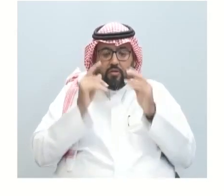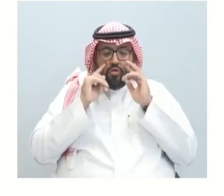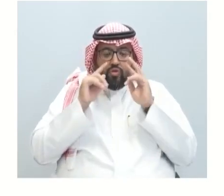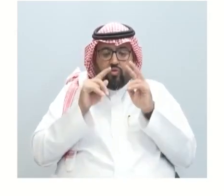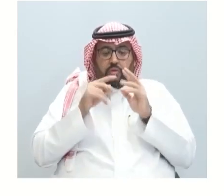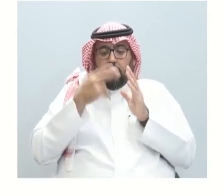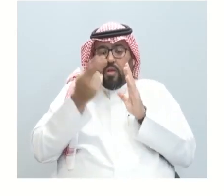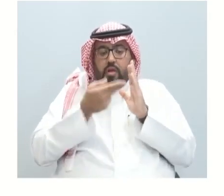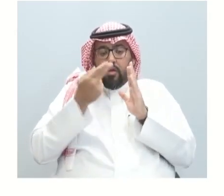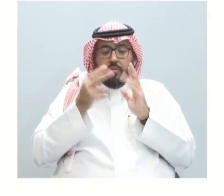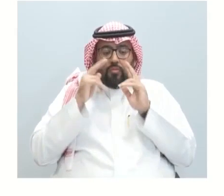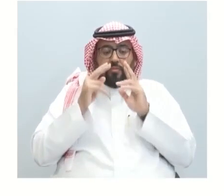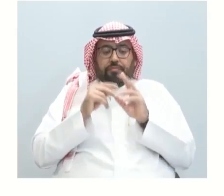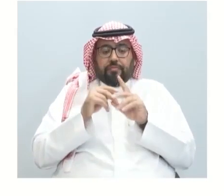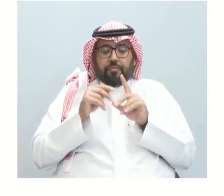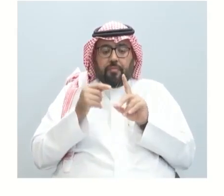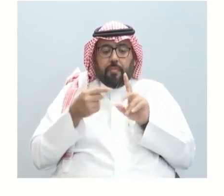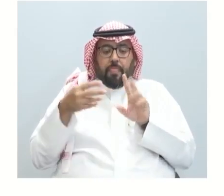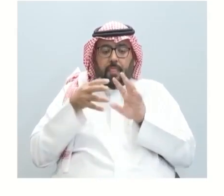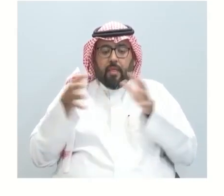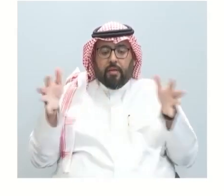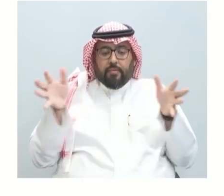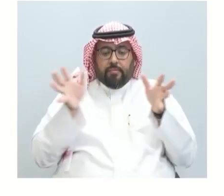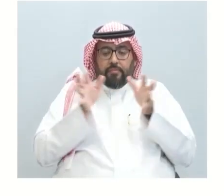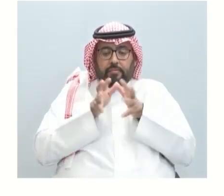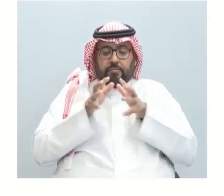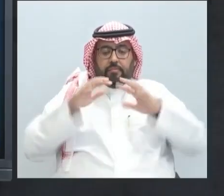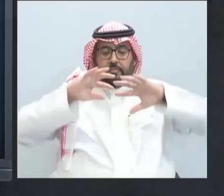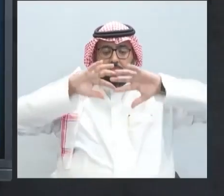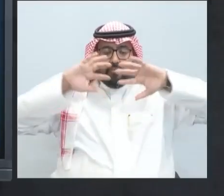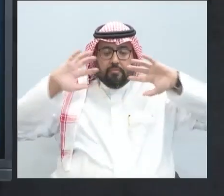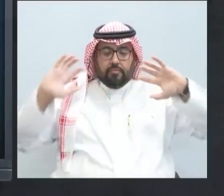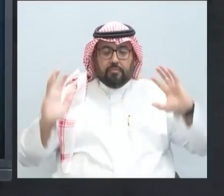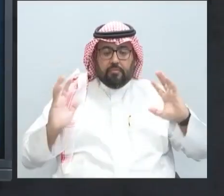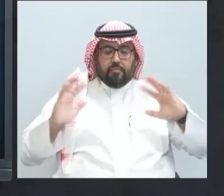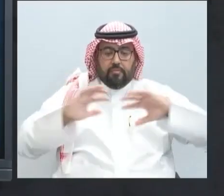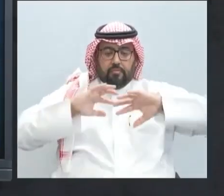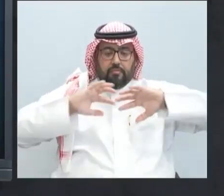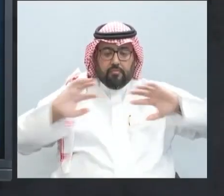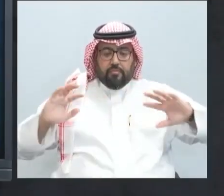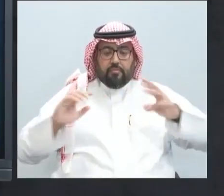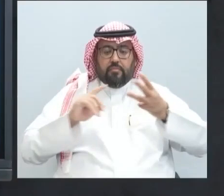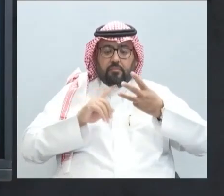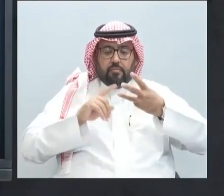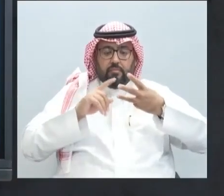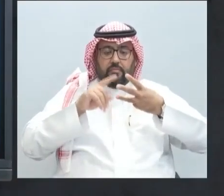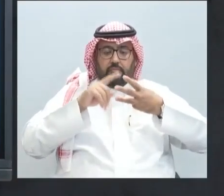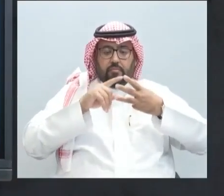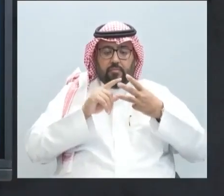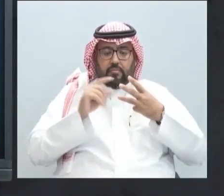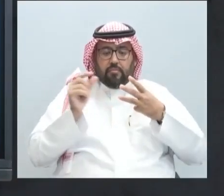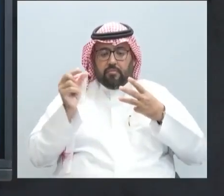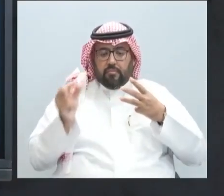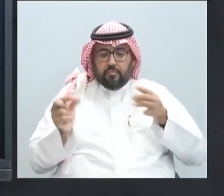هذا الرسم يظهر معنا اكثر من تركيب اظهر لنا ما هو الجهاز المغزلي الجهاز المغزلي يتكون من ثلاثه اجزاء هنا تظهر معنا هذا